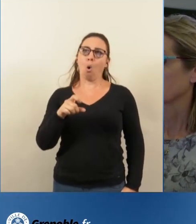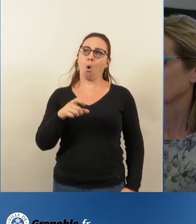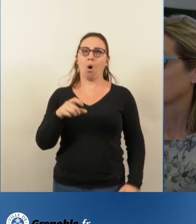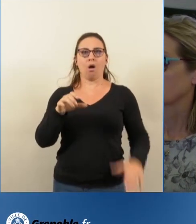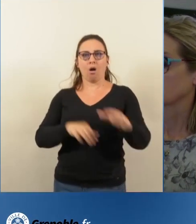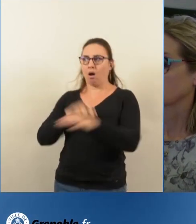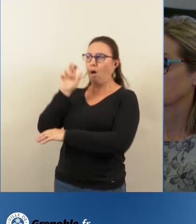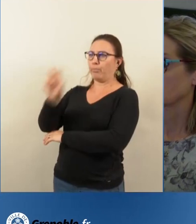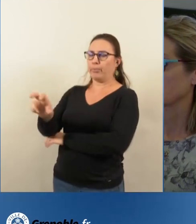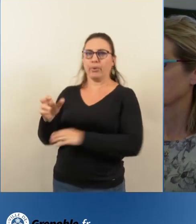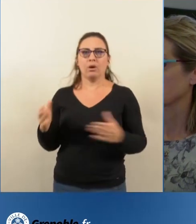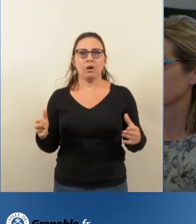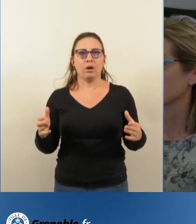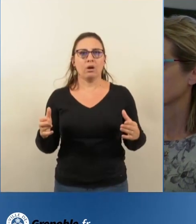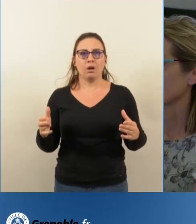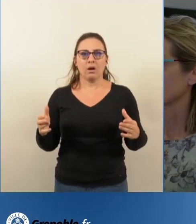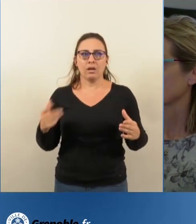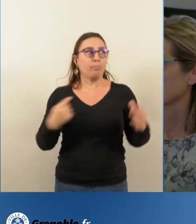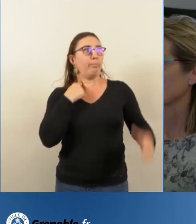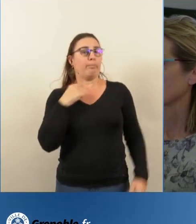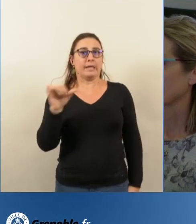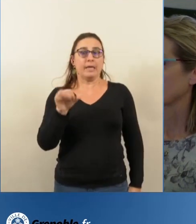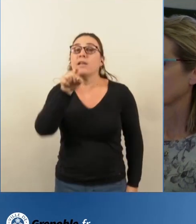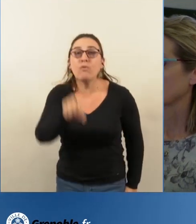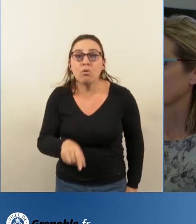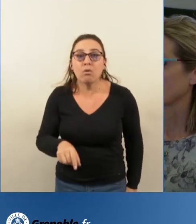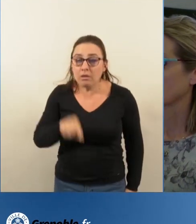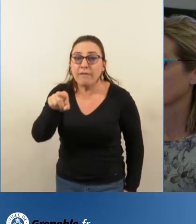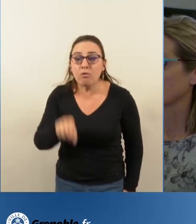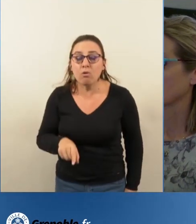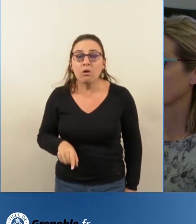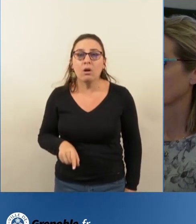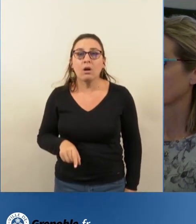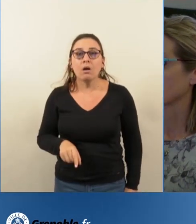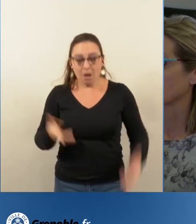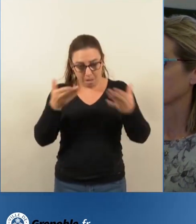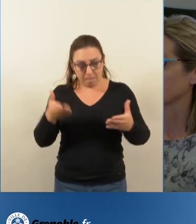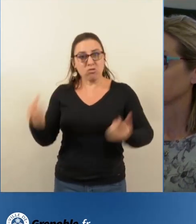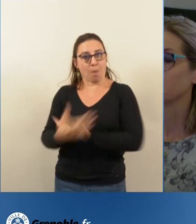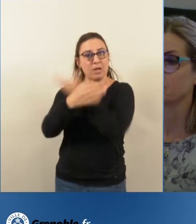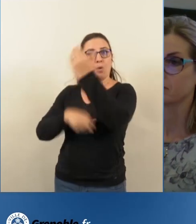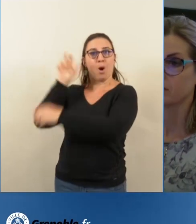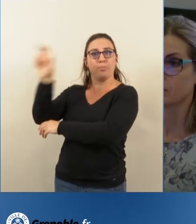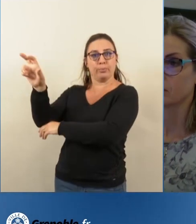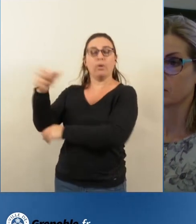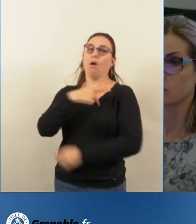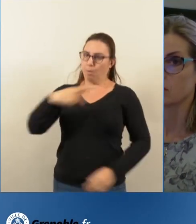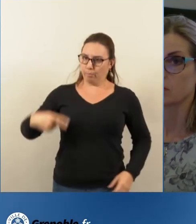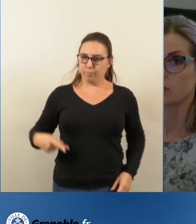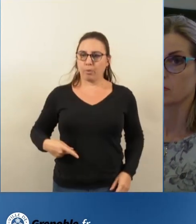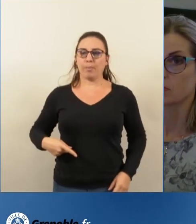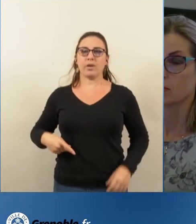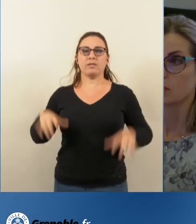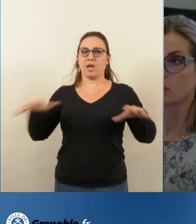de l'eau et qu'il aura perdu pour les grenoblats chez vous c'est vous elle est maintenant à la métropole la propriété des des